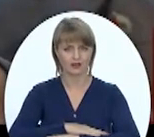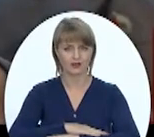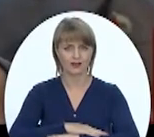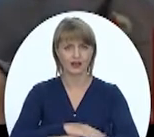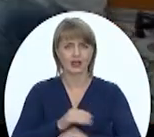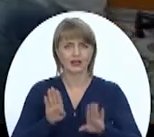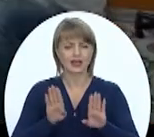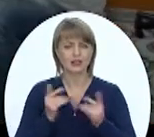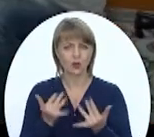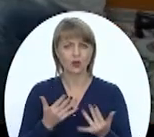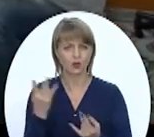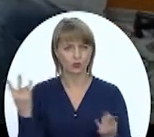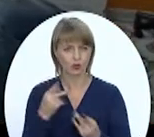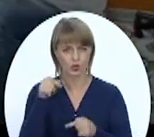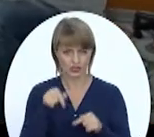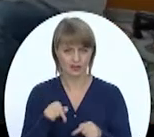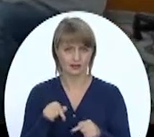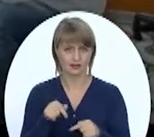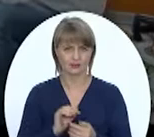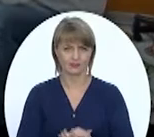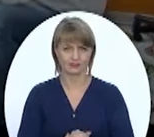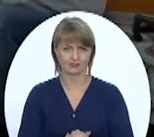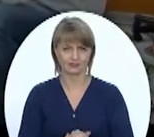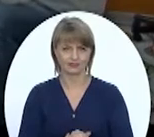он нужен здесь.